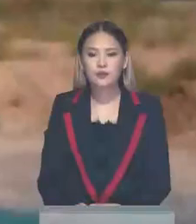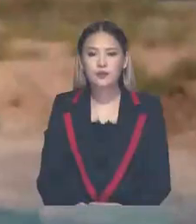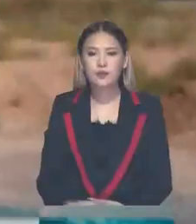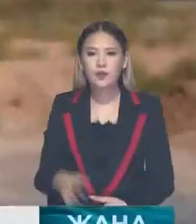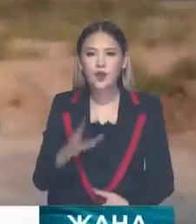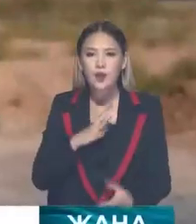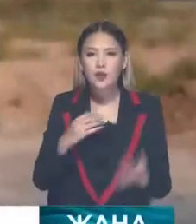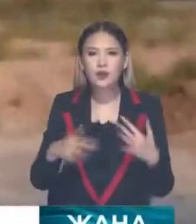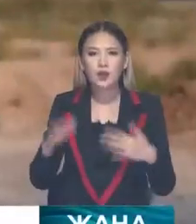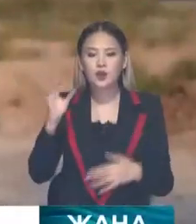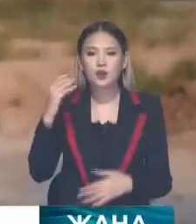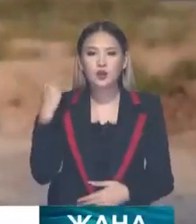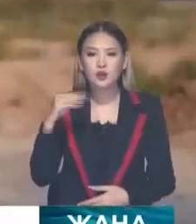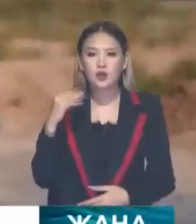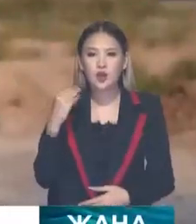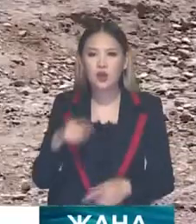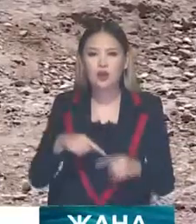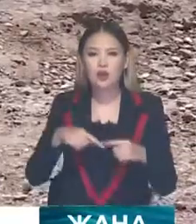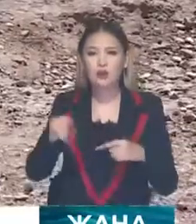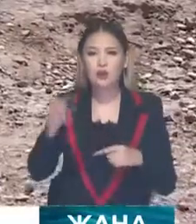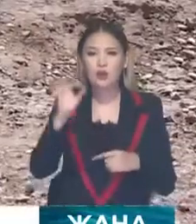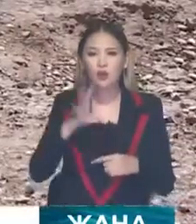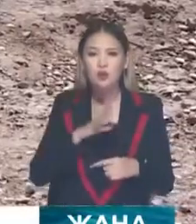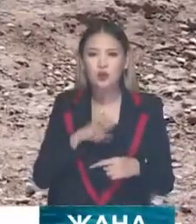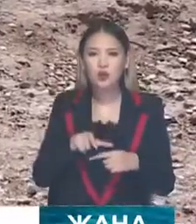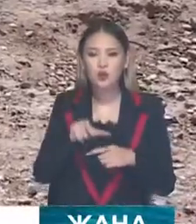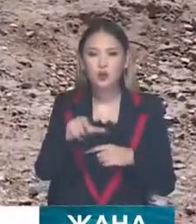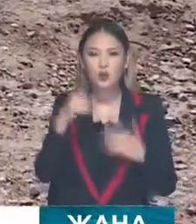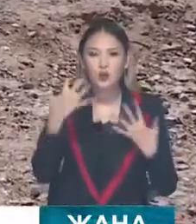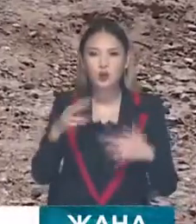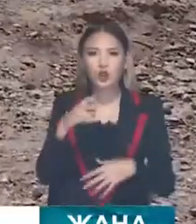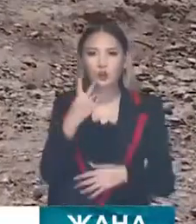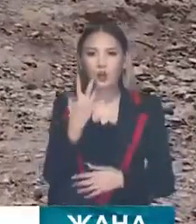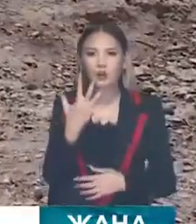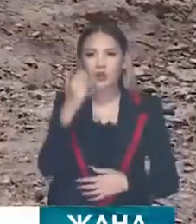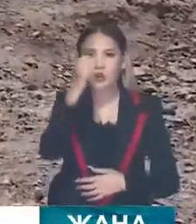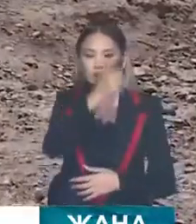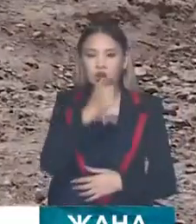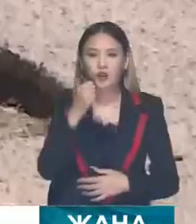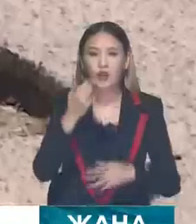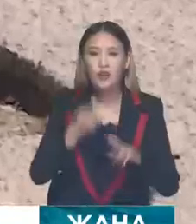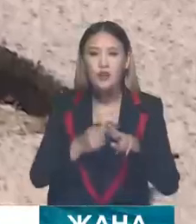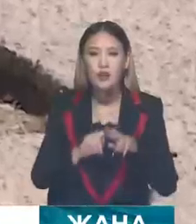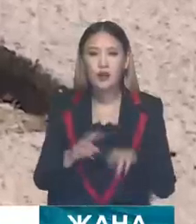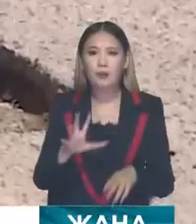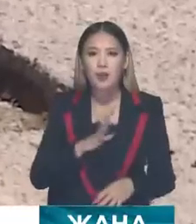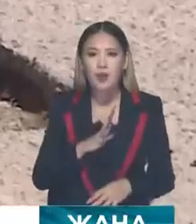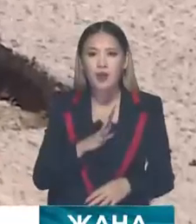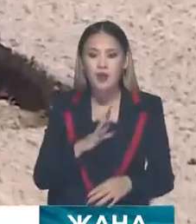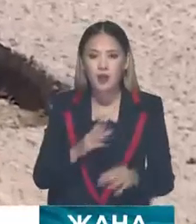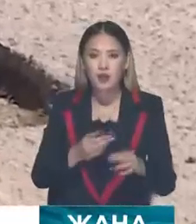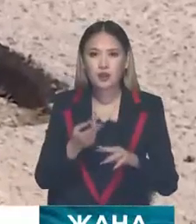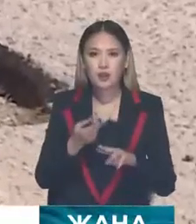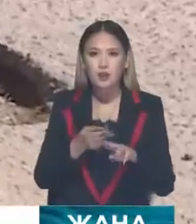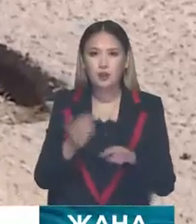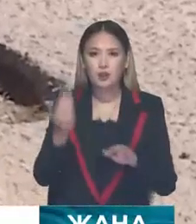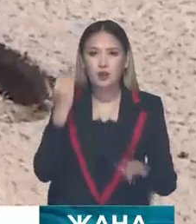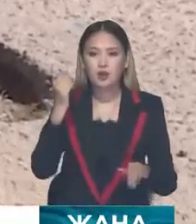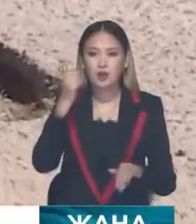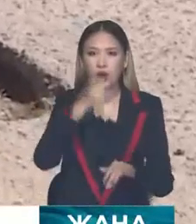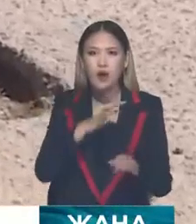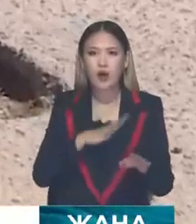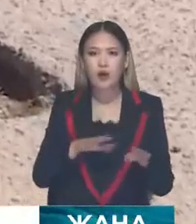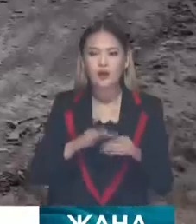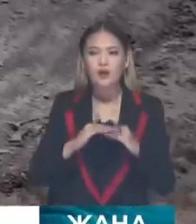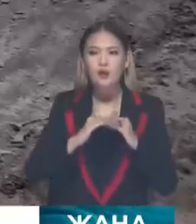Сабырхан Дәріппайұлы Түркістаннан шыға берістегі осы жолмен жүргенде 25 жылдан асқан. Қара басымды бәйгеге тігіп шығам дейді, өйткені бұрынғы